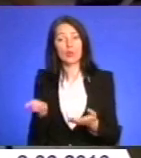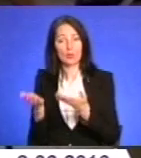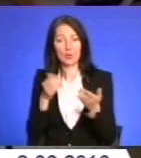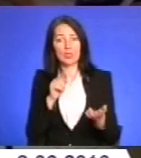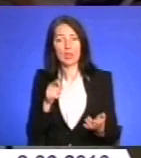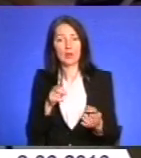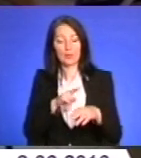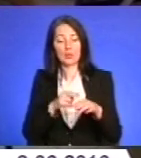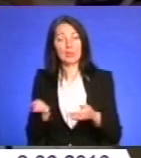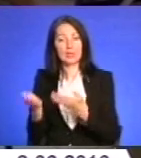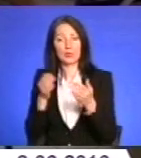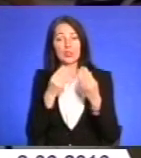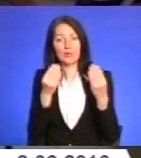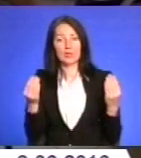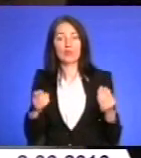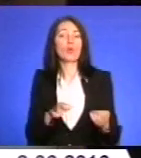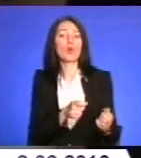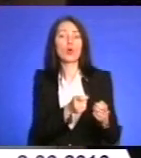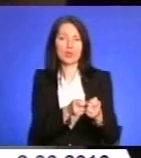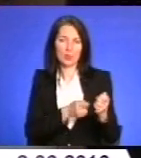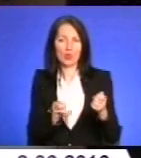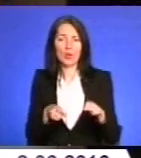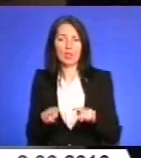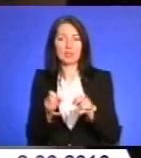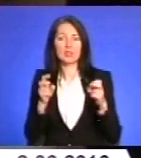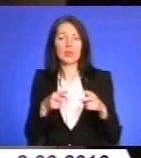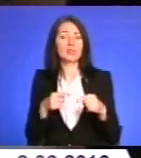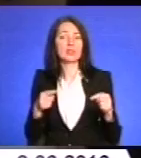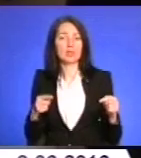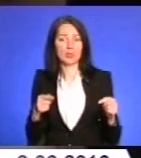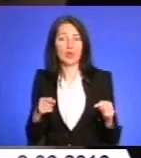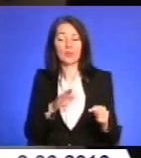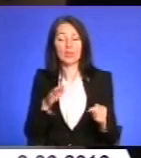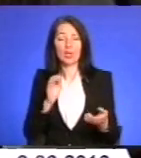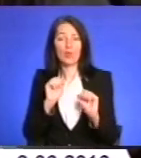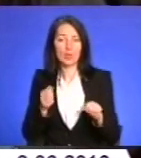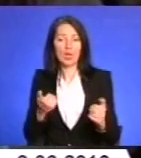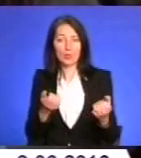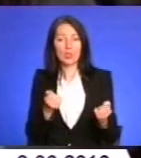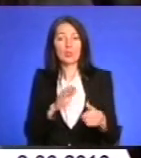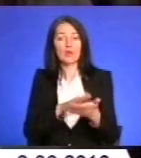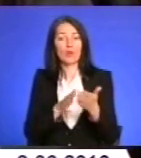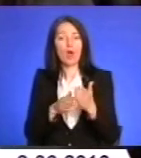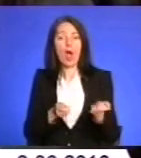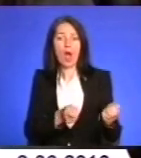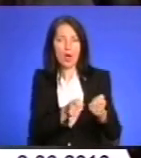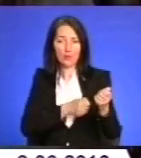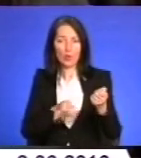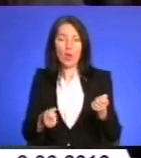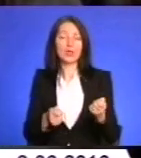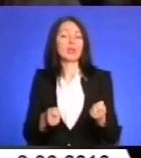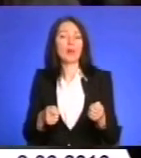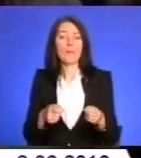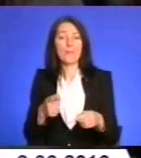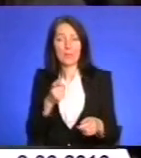Поліцейські організували виставку зброї та спецзасобів. Діти мали змогу потримати у руках автомати та пістолети, приміряти каски, бронежилети,